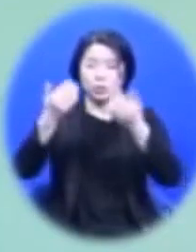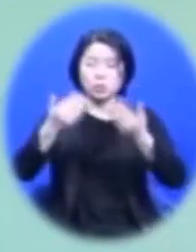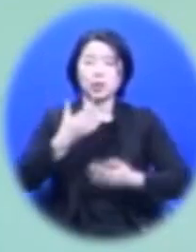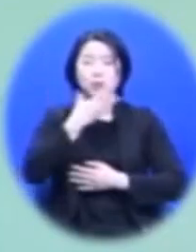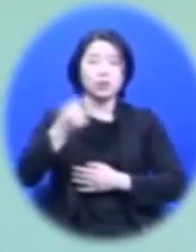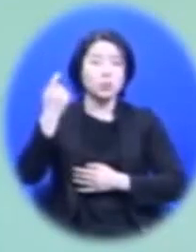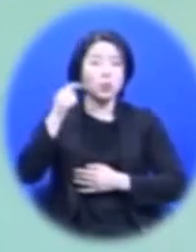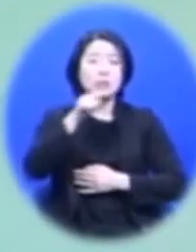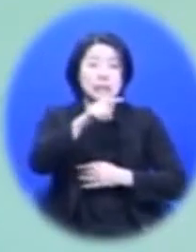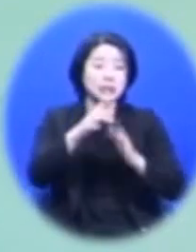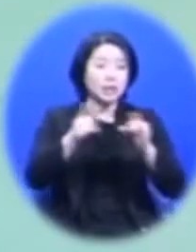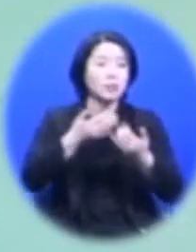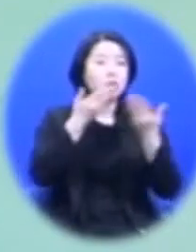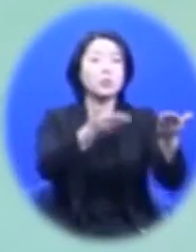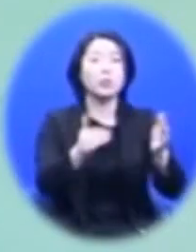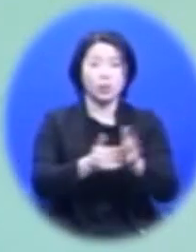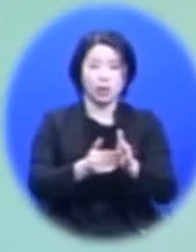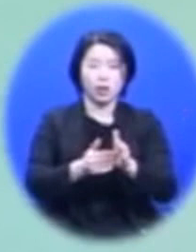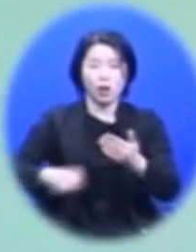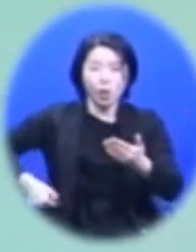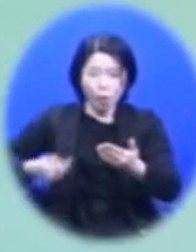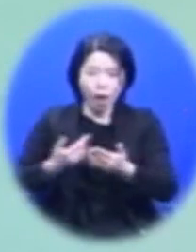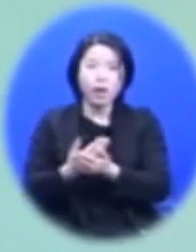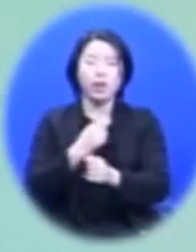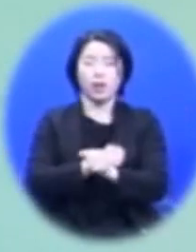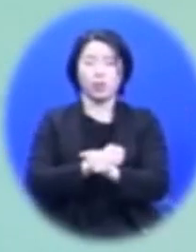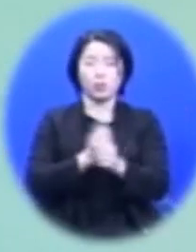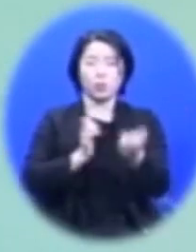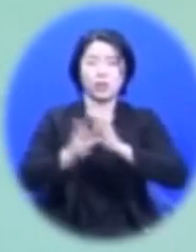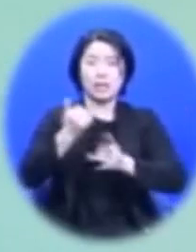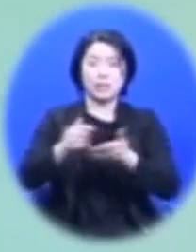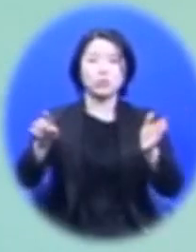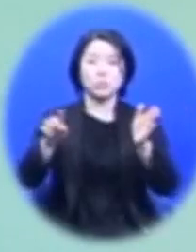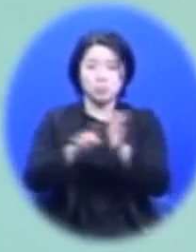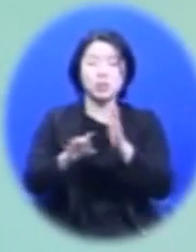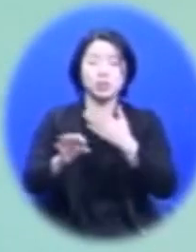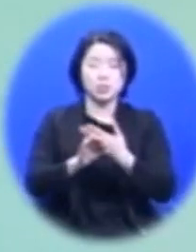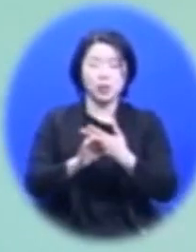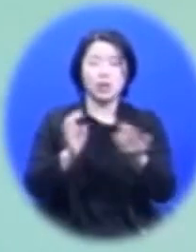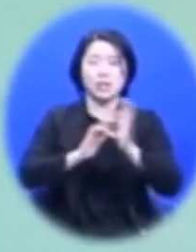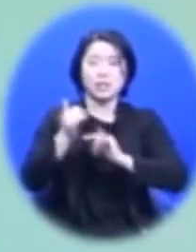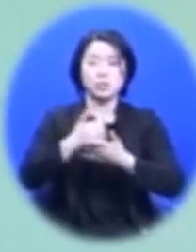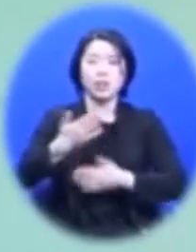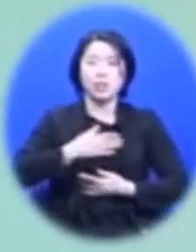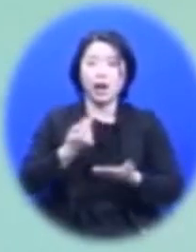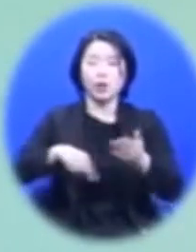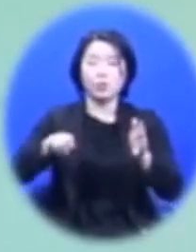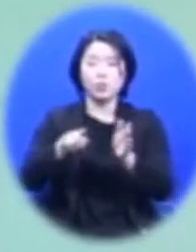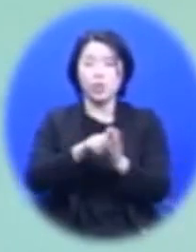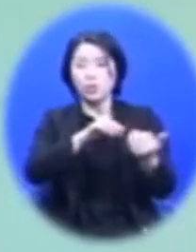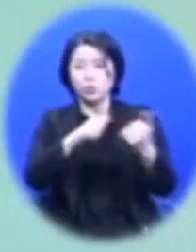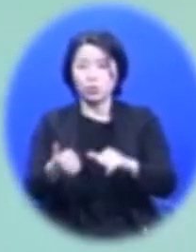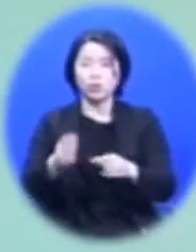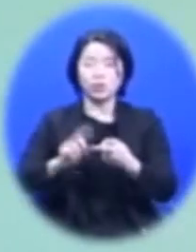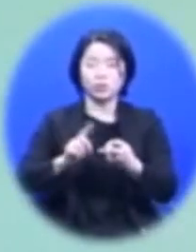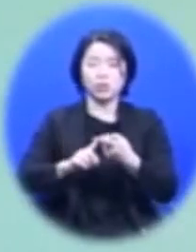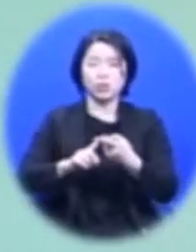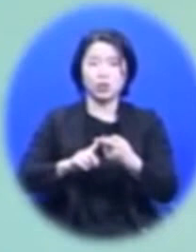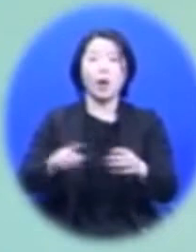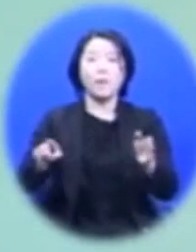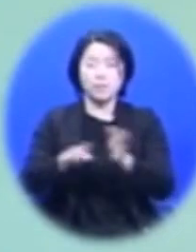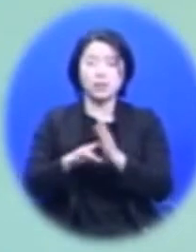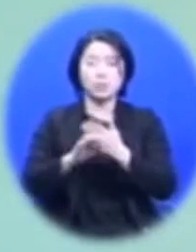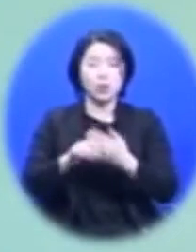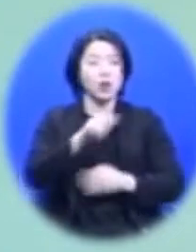그에게 주셨습니다. 회개하고 예수님 믿으면, 예수님이 나 위에 죽으셨음을 믿으면 그는